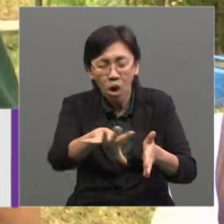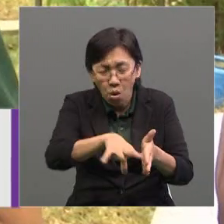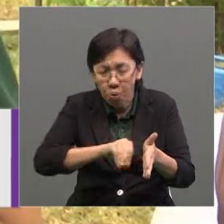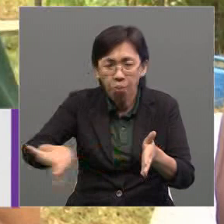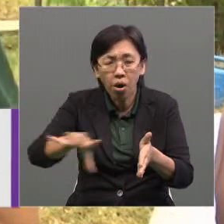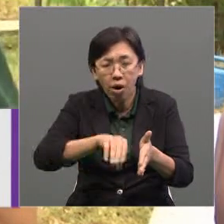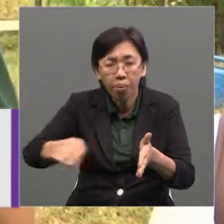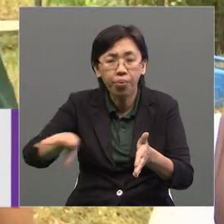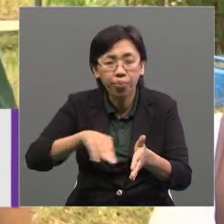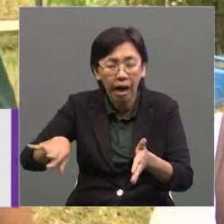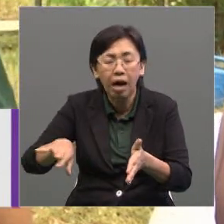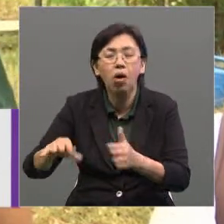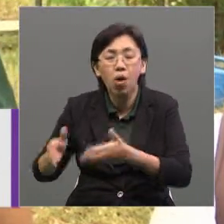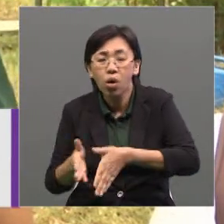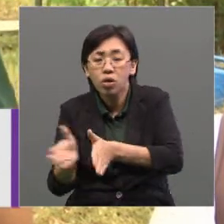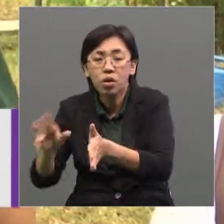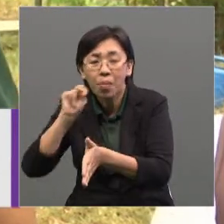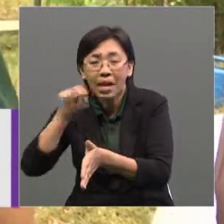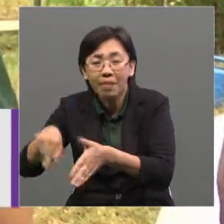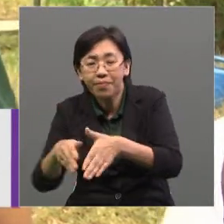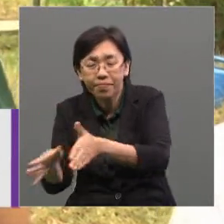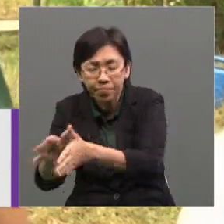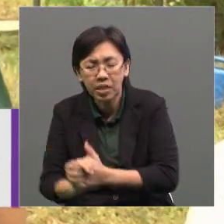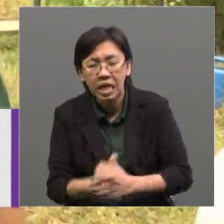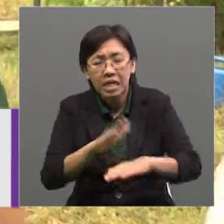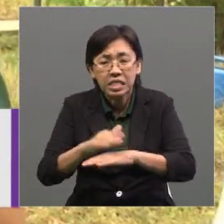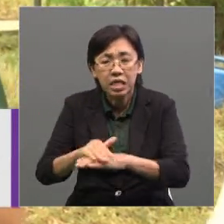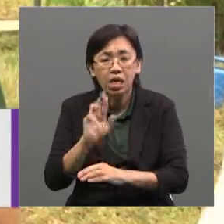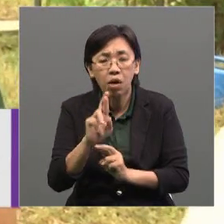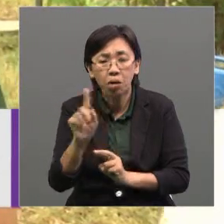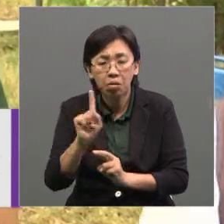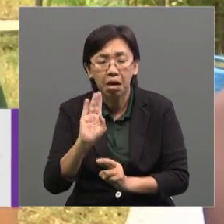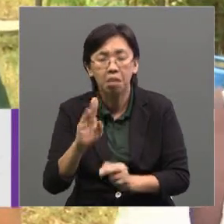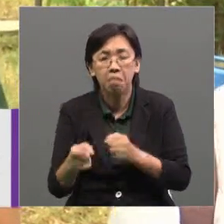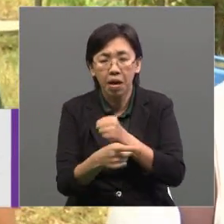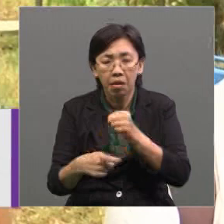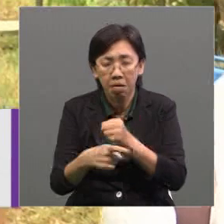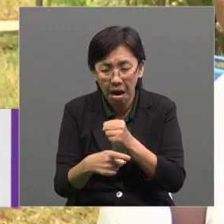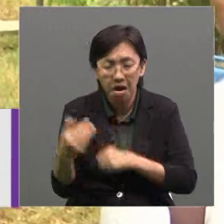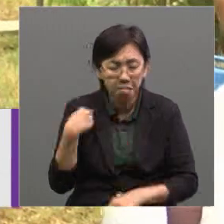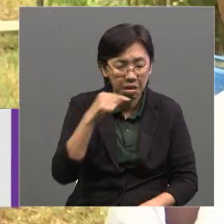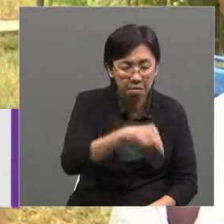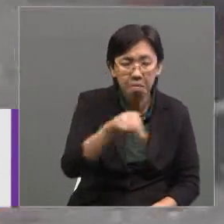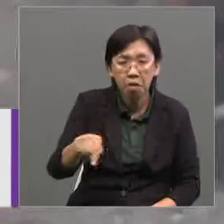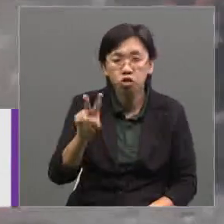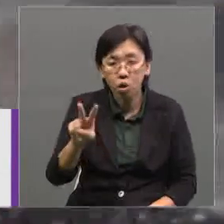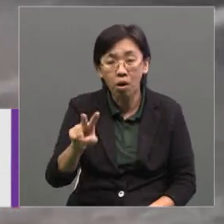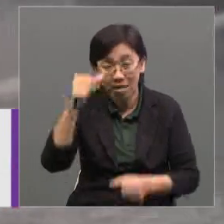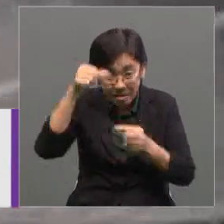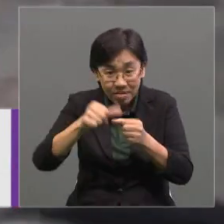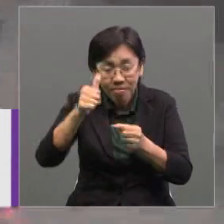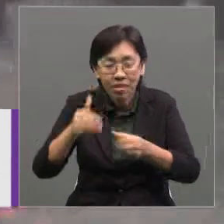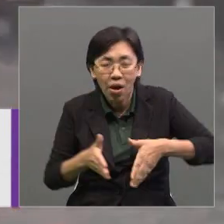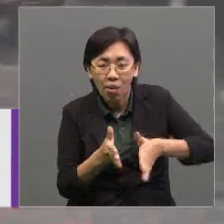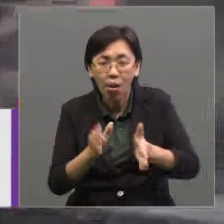ไปที่เจ้าพระยาให้มากที่สุดซึ่งจุดอ่อนที่ต้องเฝ้าระวังก็คือที่เขตบางนามีอยู่2จุดคราวที่แล้วคลองบางนาจำได้ไหมฮะว่